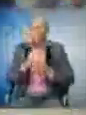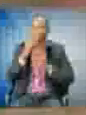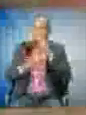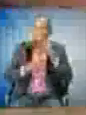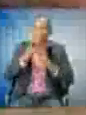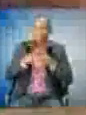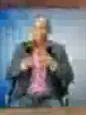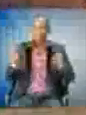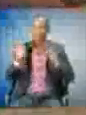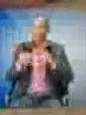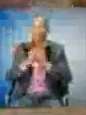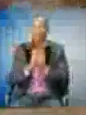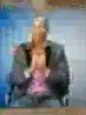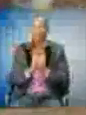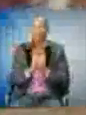spontanée.